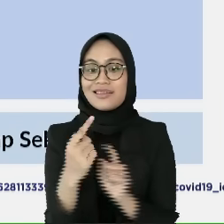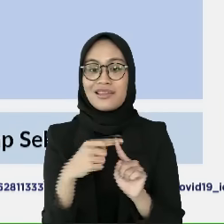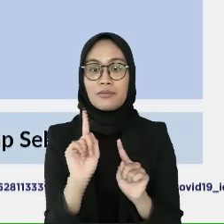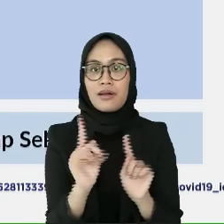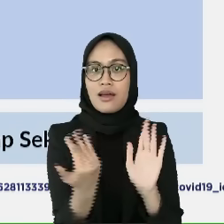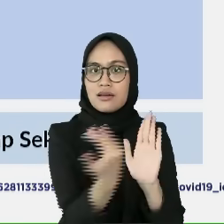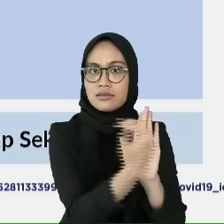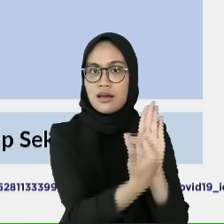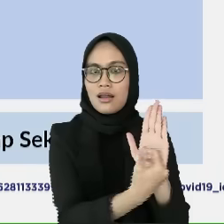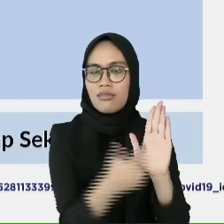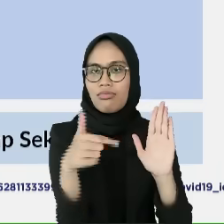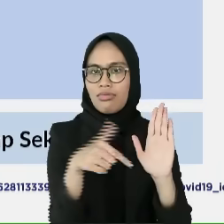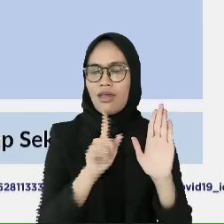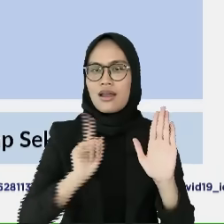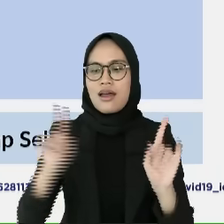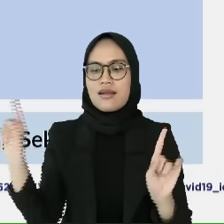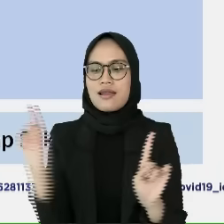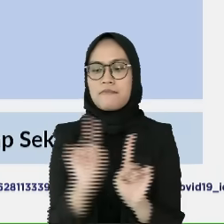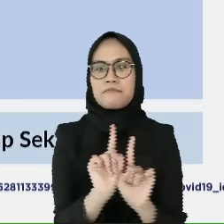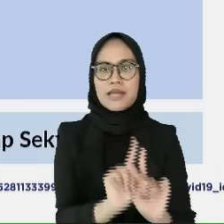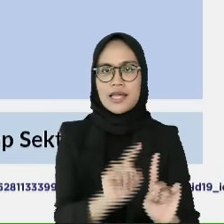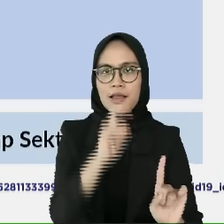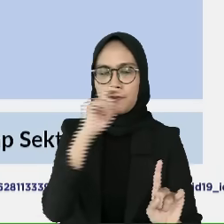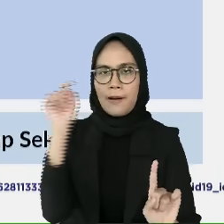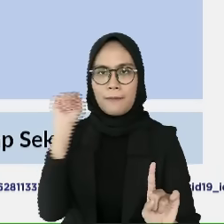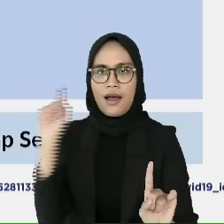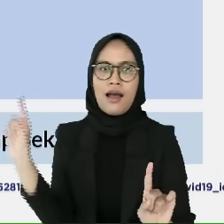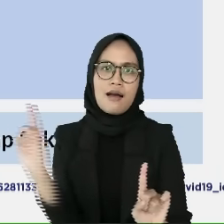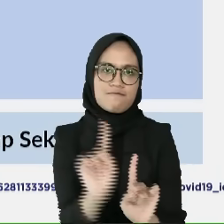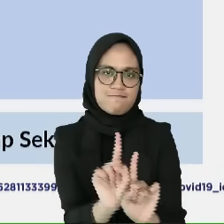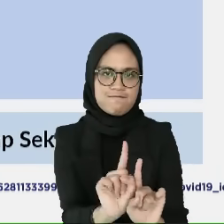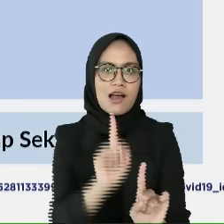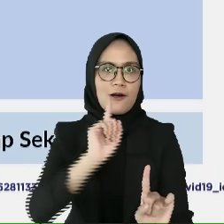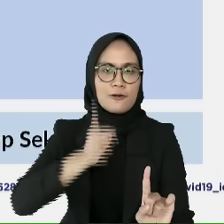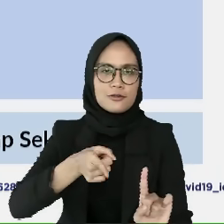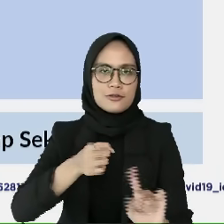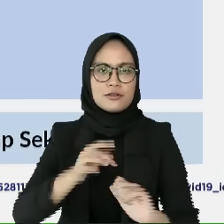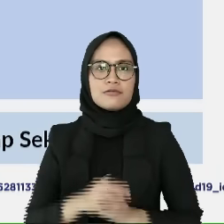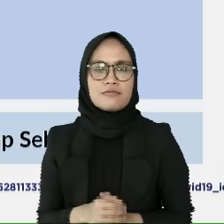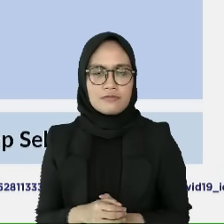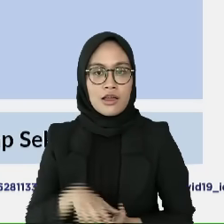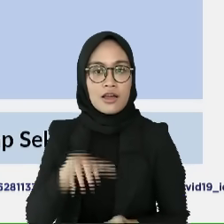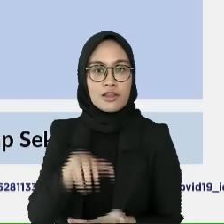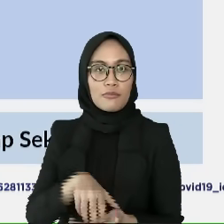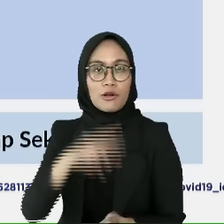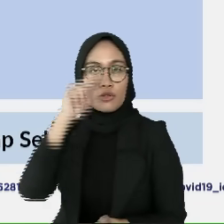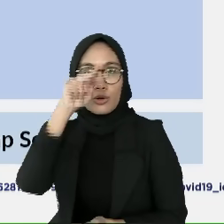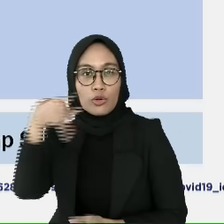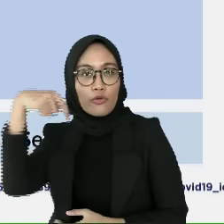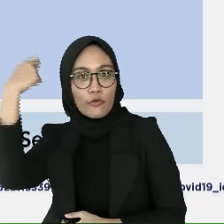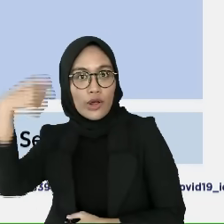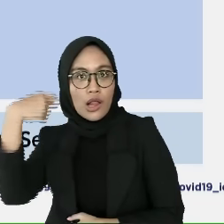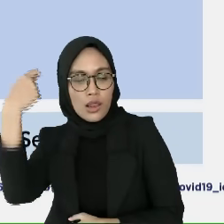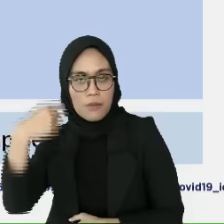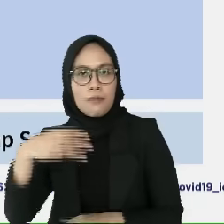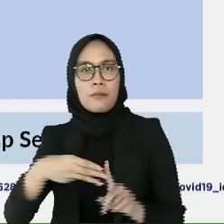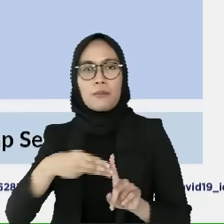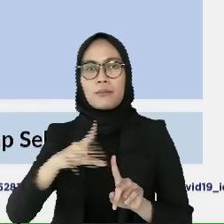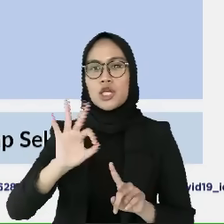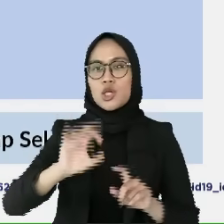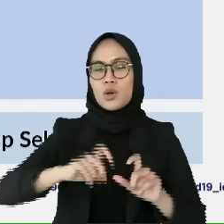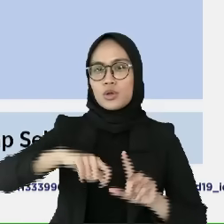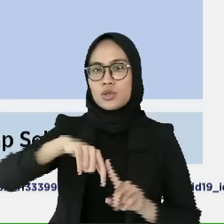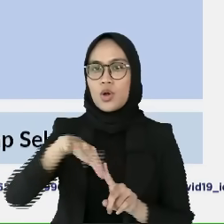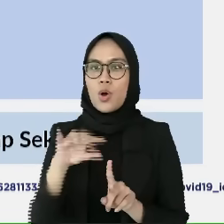di bawah pendampingan orang tua. Dilakukan pembukaan bioskop dengan kapasitas 50% dan